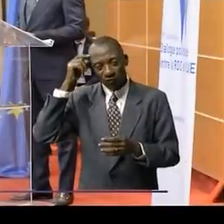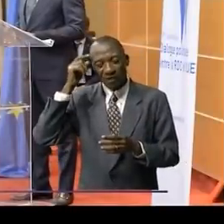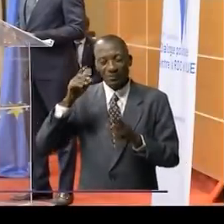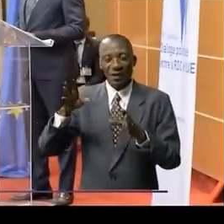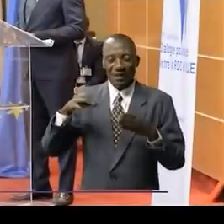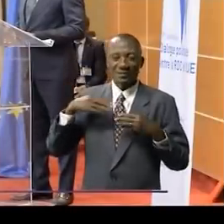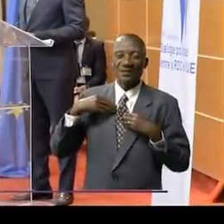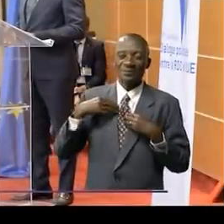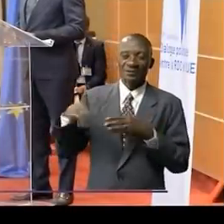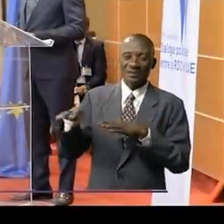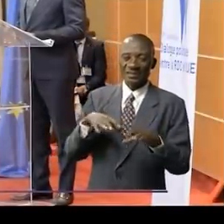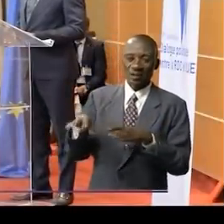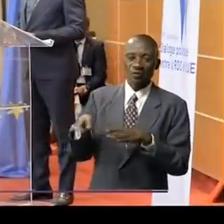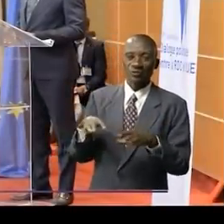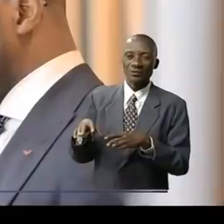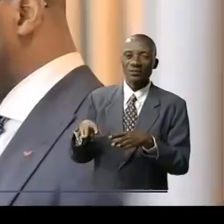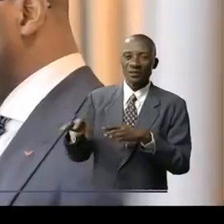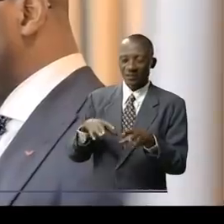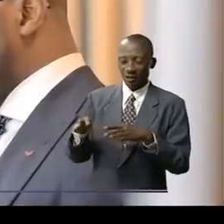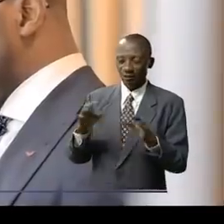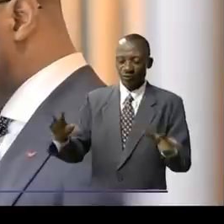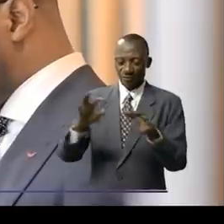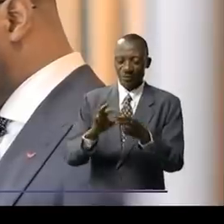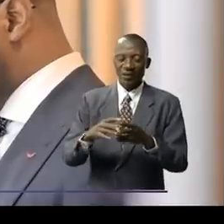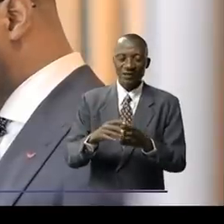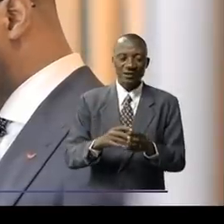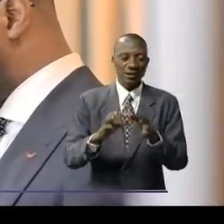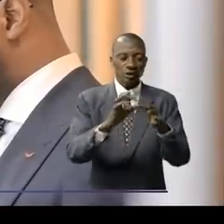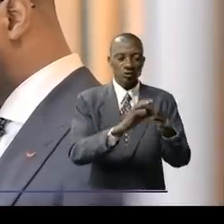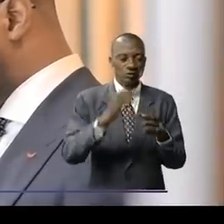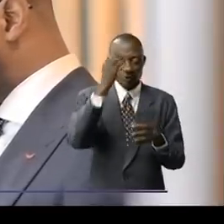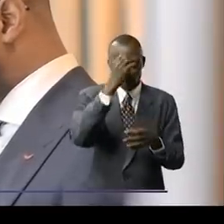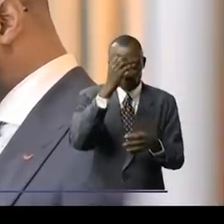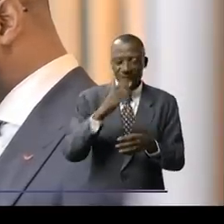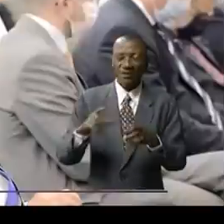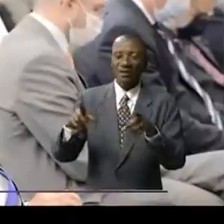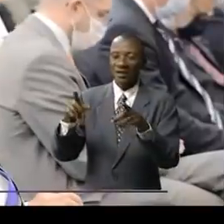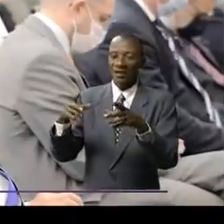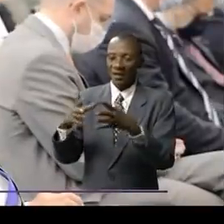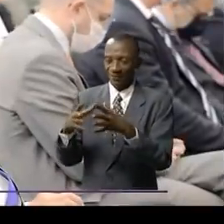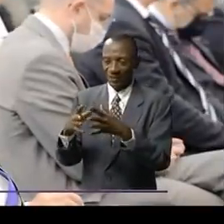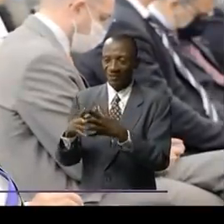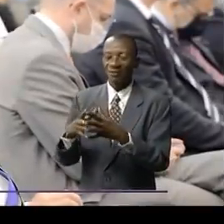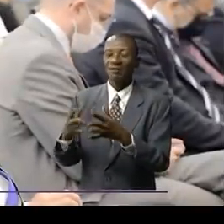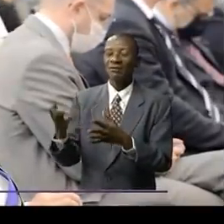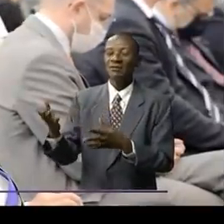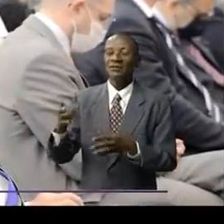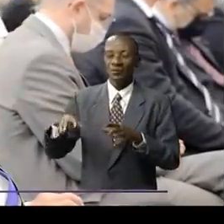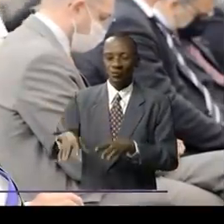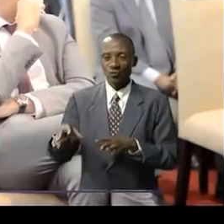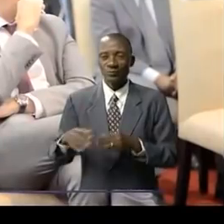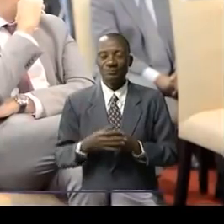valeur les actions entreprises conjointement entre l'Union européenne et bilatérales de ses États membres. Pour sa part,